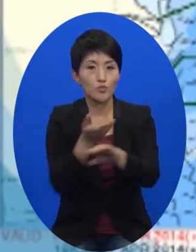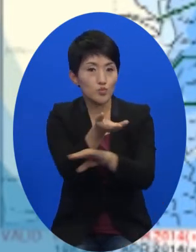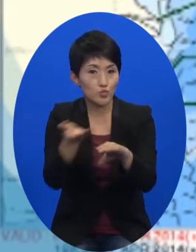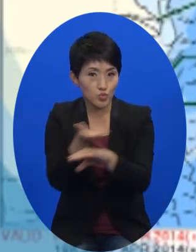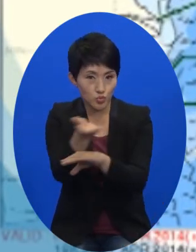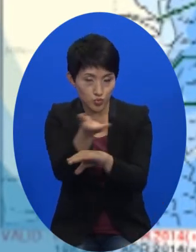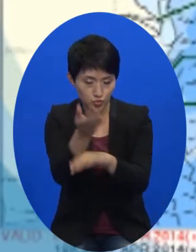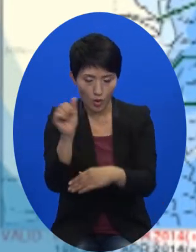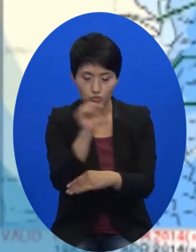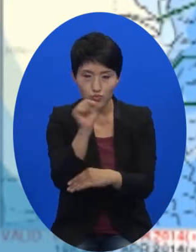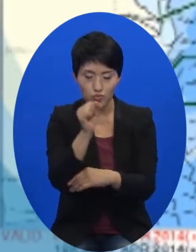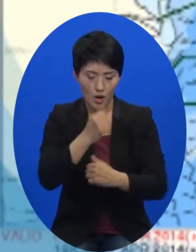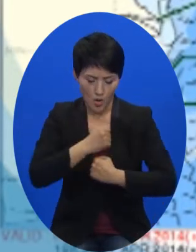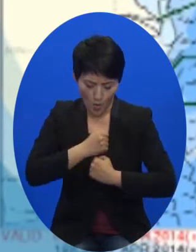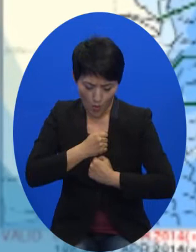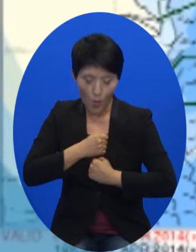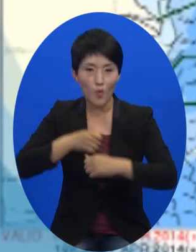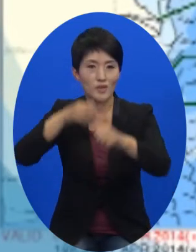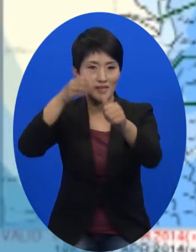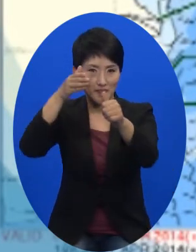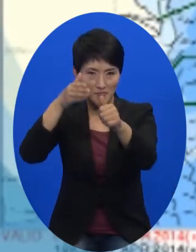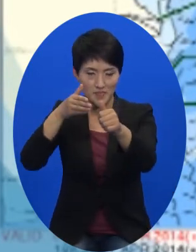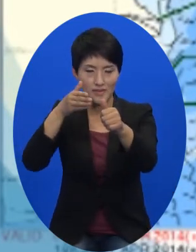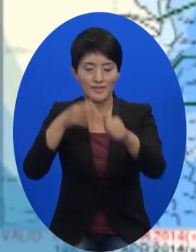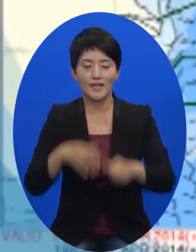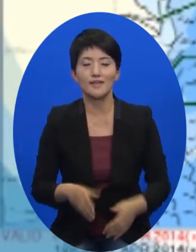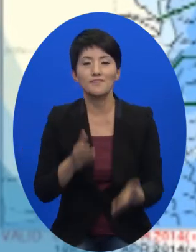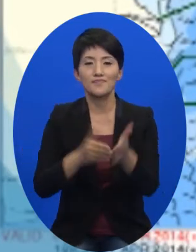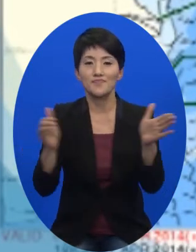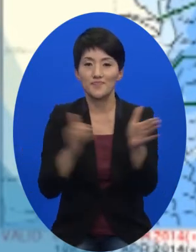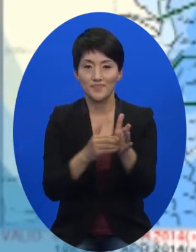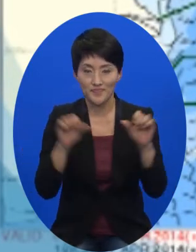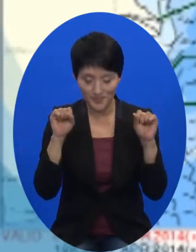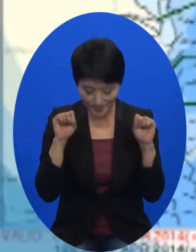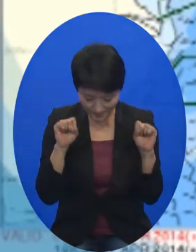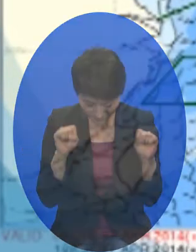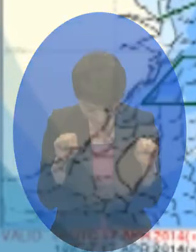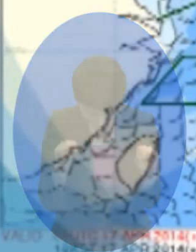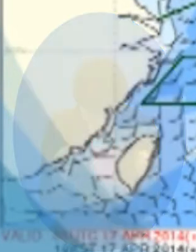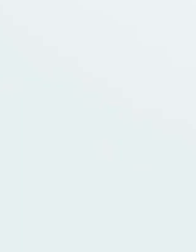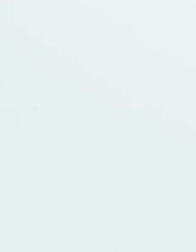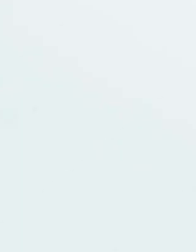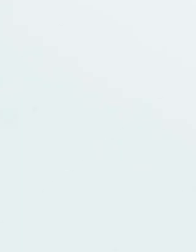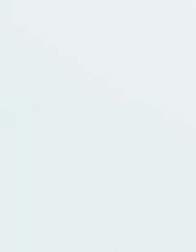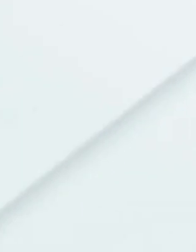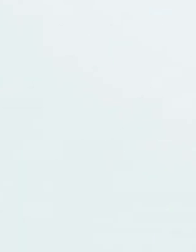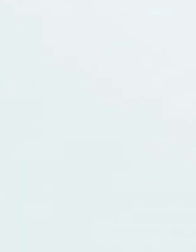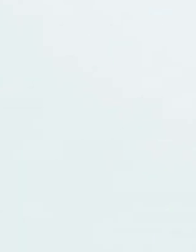항해나 조업하는 선박은 주의하시기 바랍니다. 지금까지 기상청에서 전해드렸습니다.